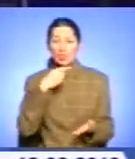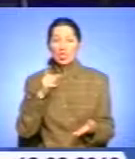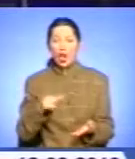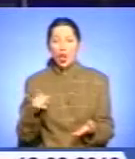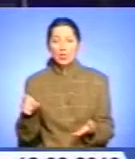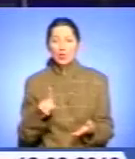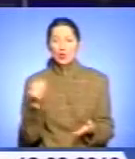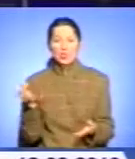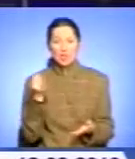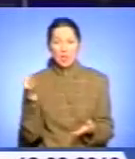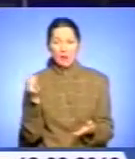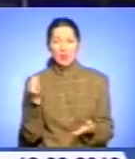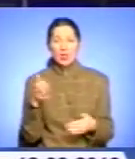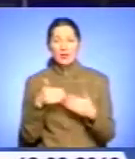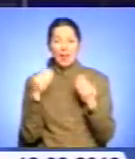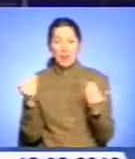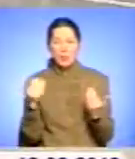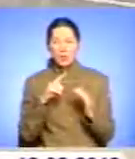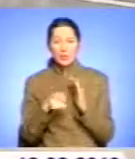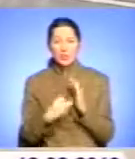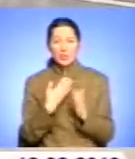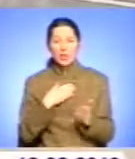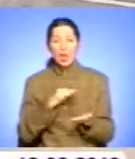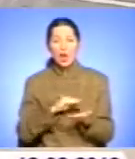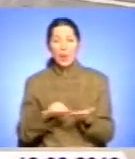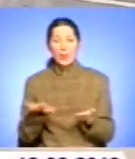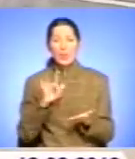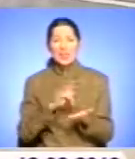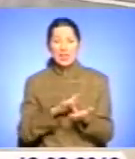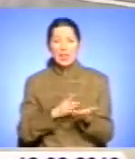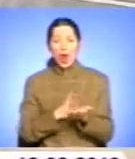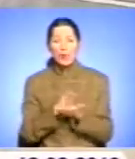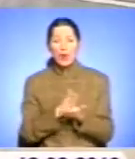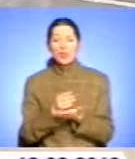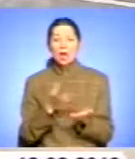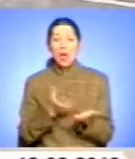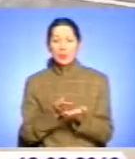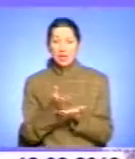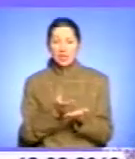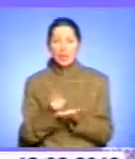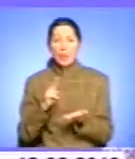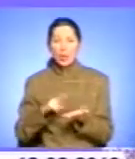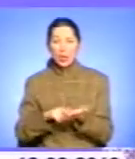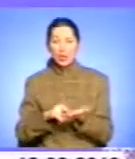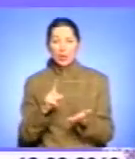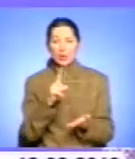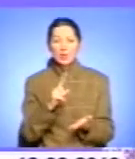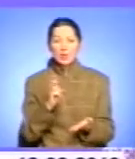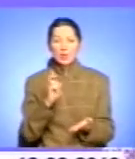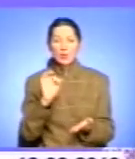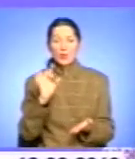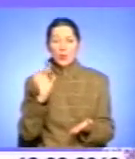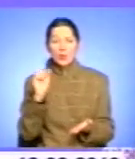найбільше, дізнавалися наші кореспонденти. Центр обслуговування платників податків – зборівське відділення Козівської